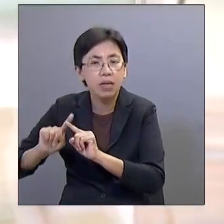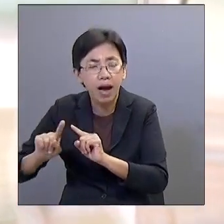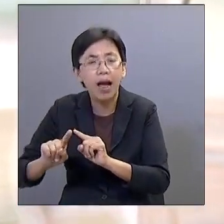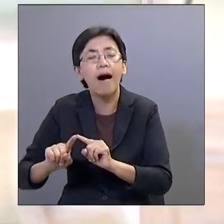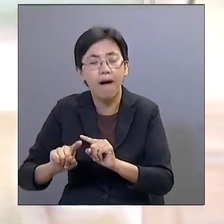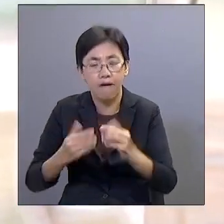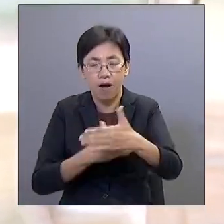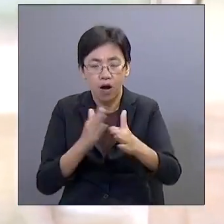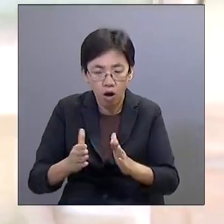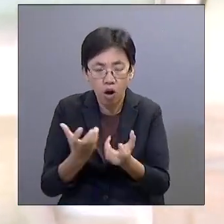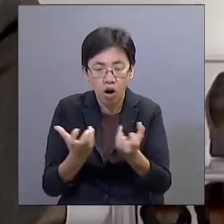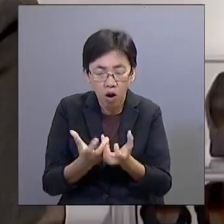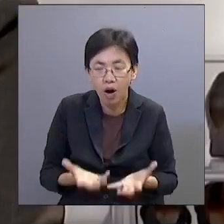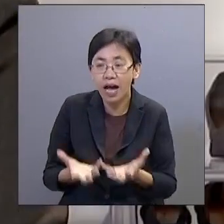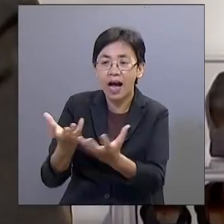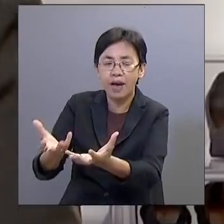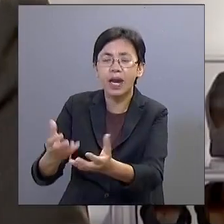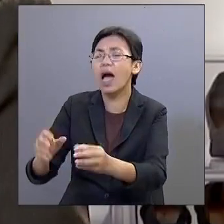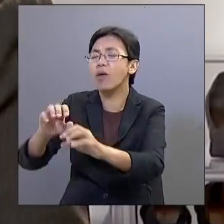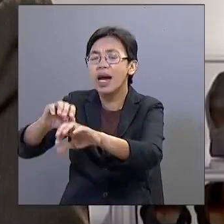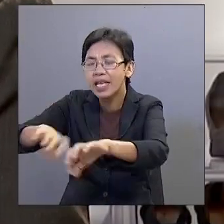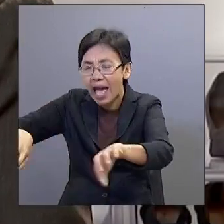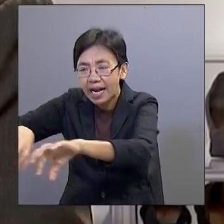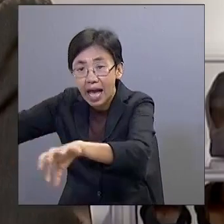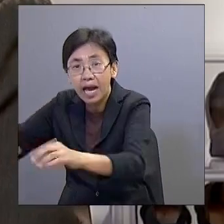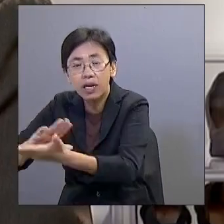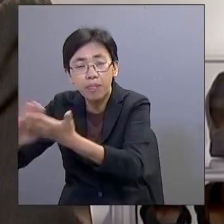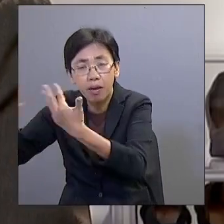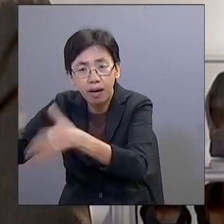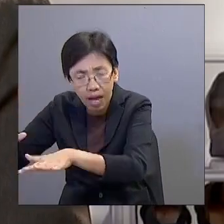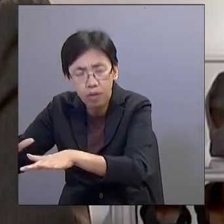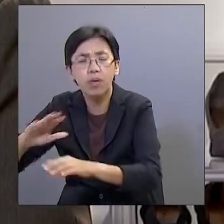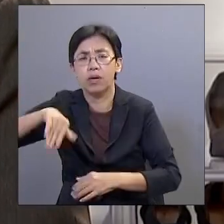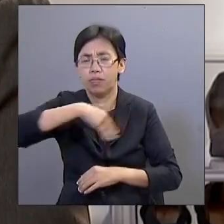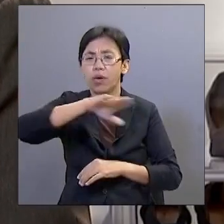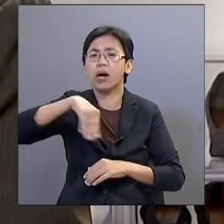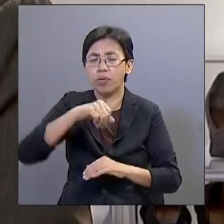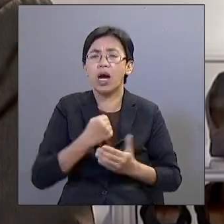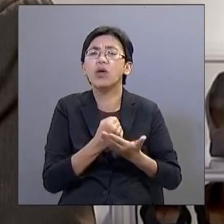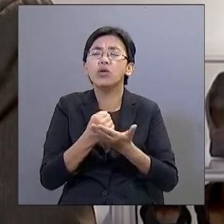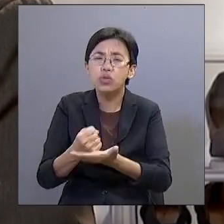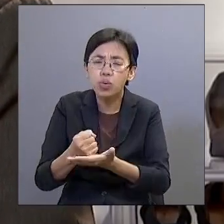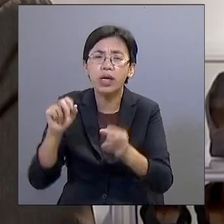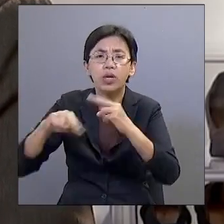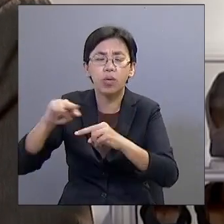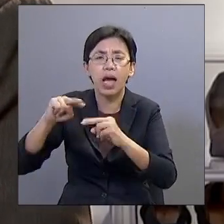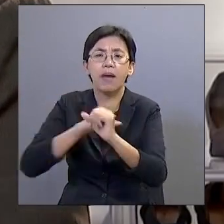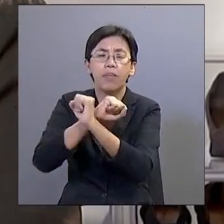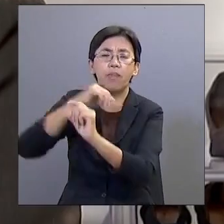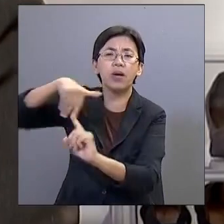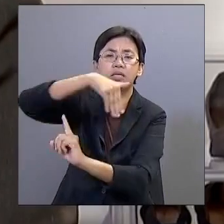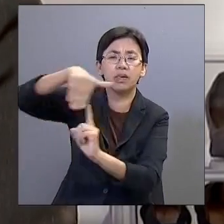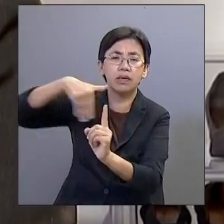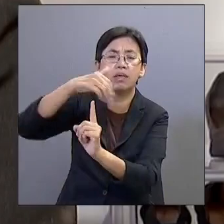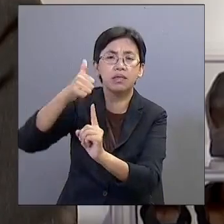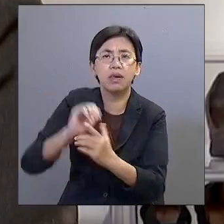ไปเพื่อที่จะเขาจะไปคัดแยกต่ออย่างเงี้ยเราทุกคนก็มีส่วนร่วมในการที่จะช่วยรักษาสิ่งแวดล้อมตรงนี้ได้เหมือนกันเพียงแค่คุณแบ